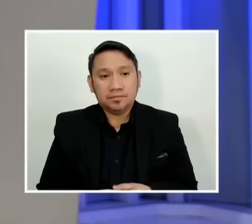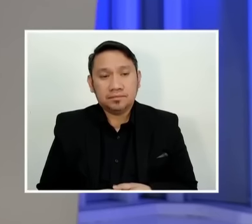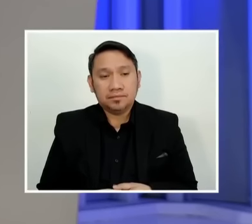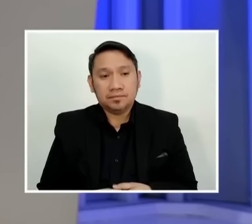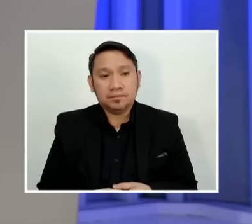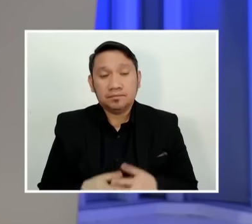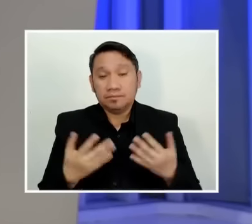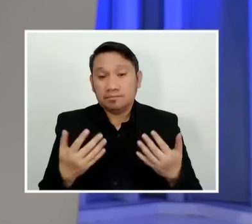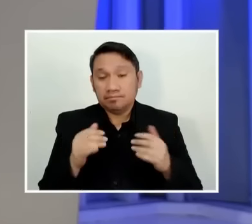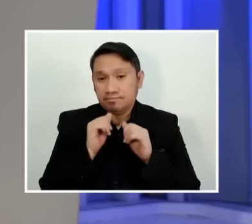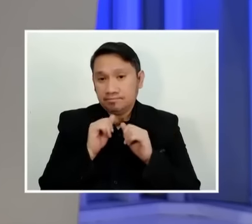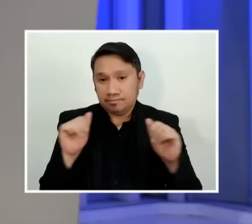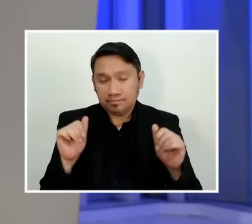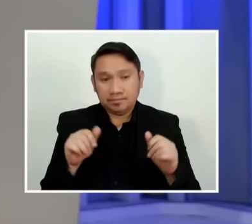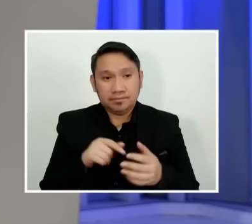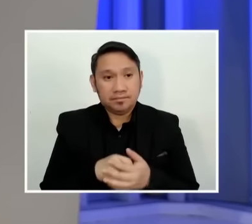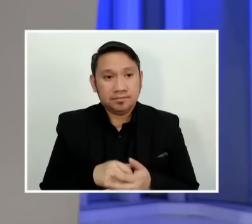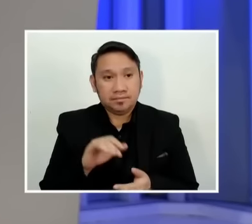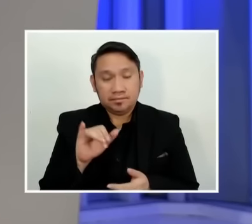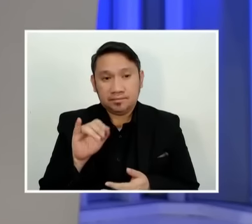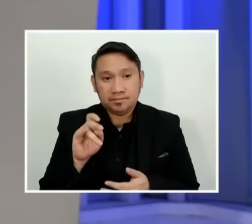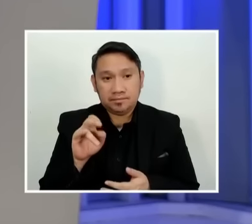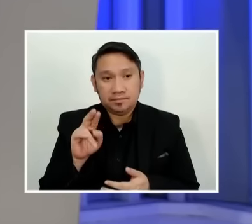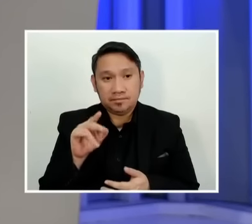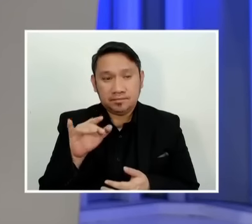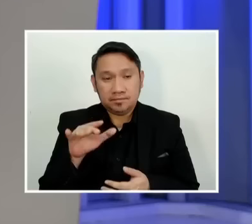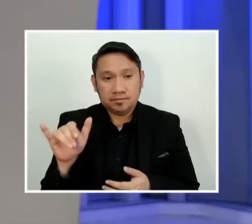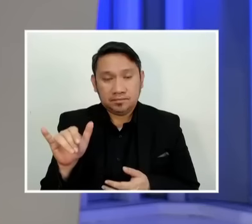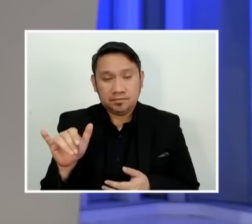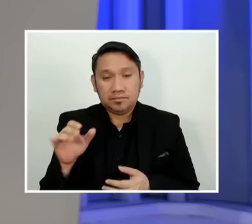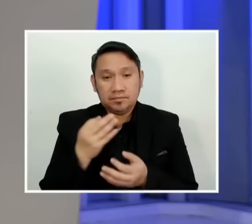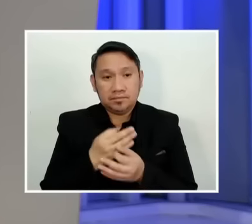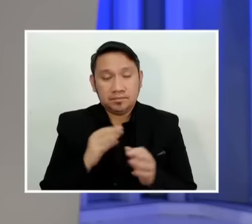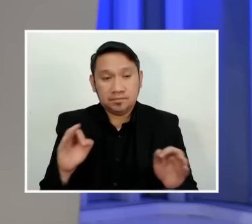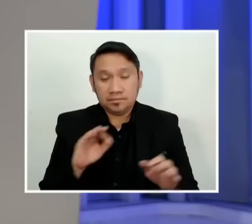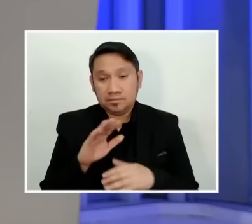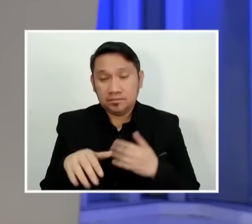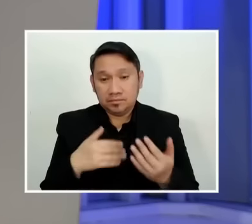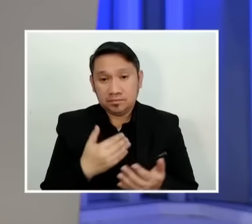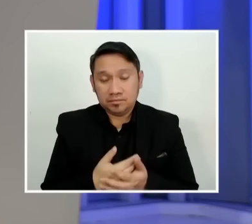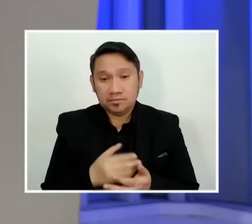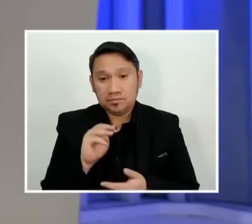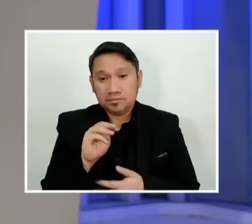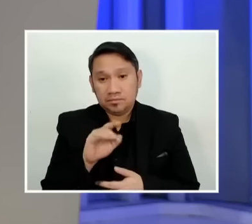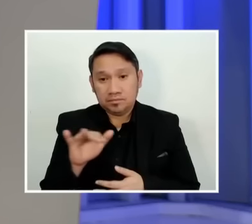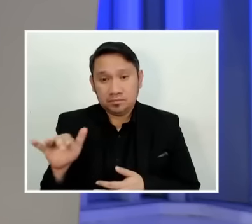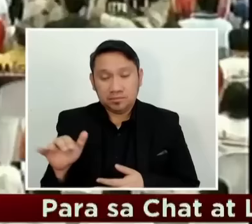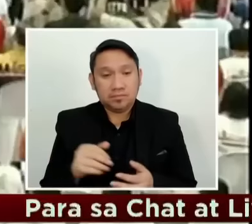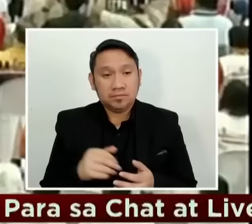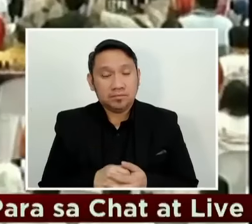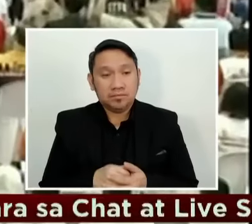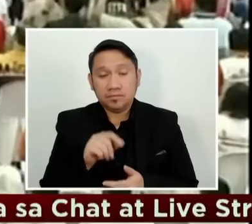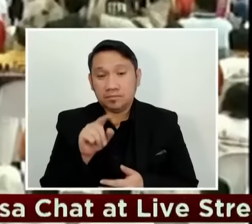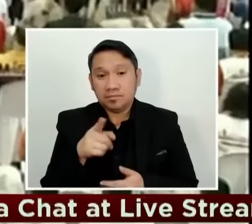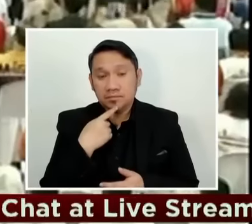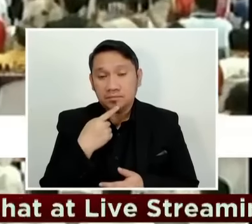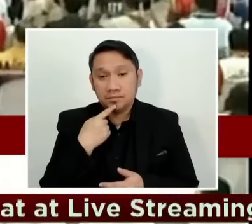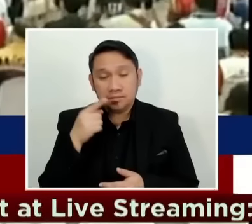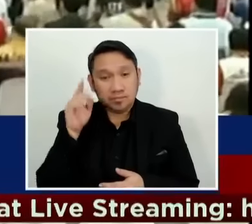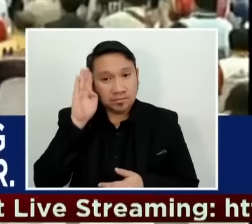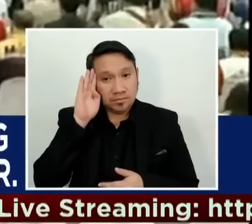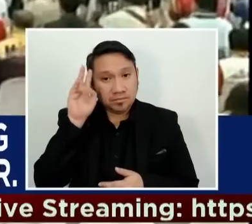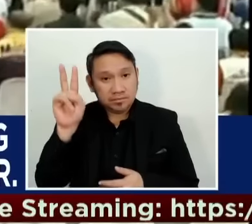Idiniklara na bilang insurgency-free ang buong lalawigan ng Misamis Occidental. Inihayag ito ng Pangulong Ferdinand Marcos